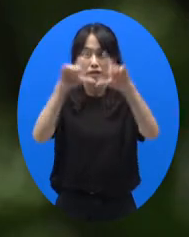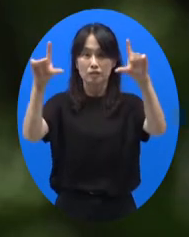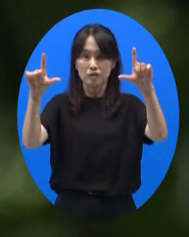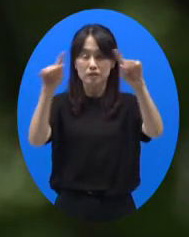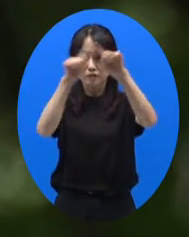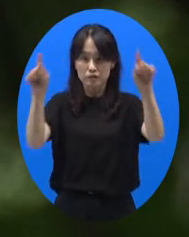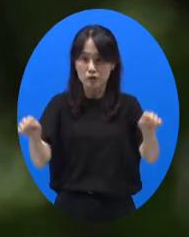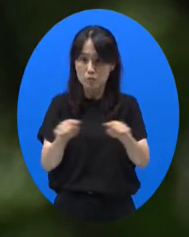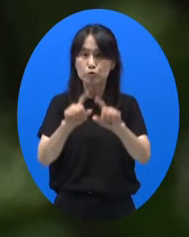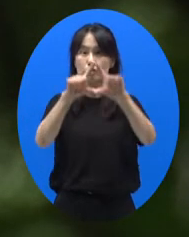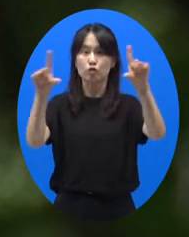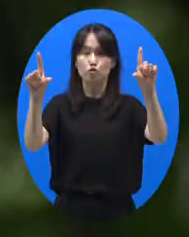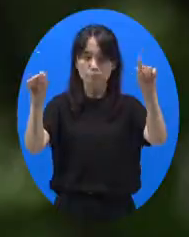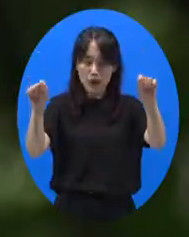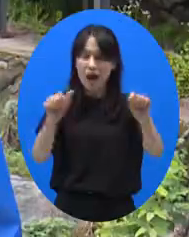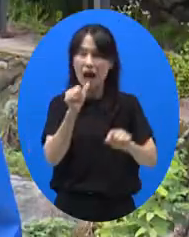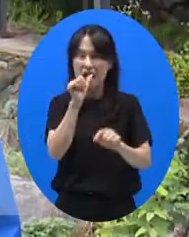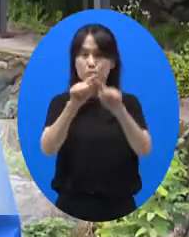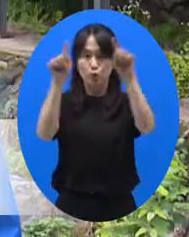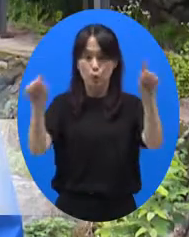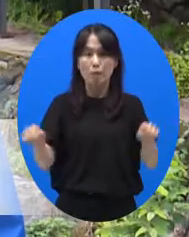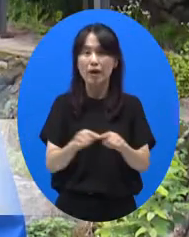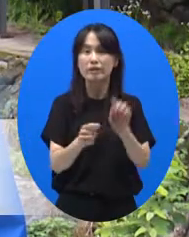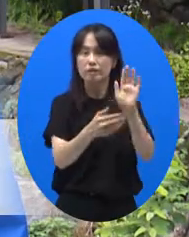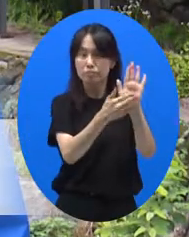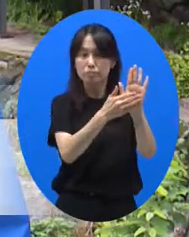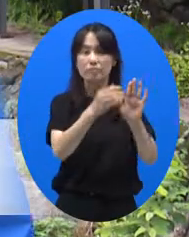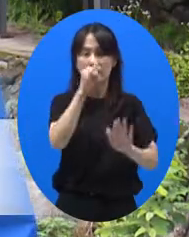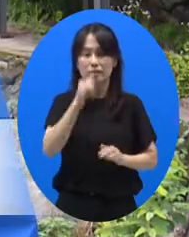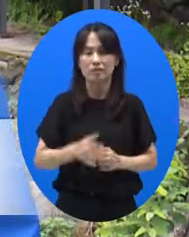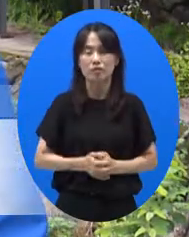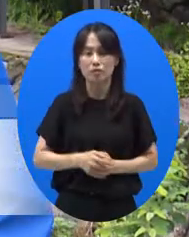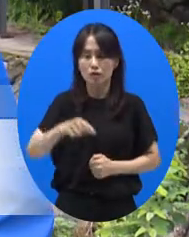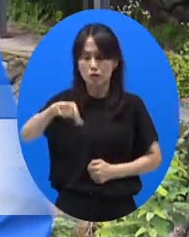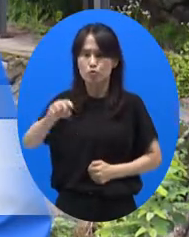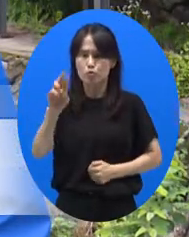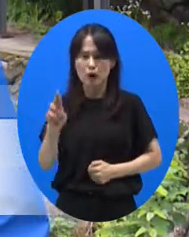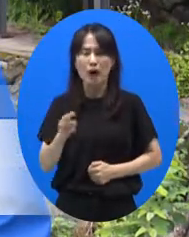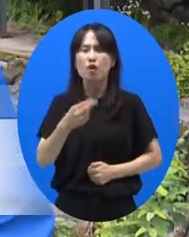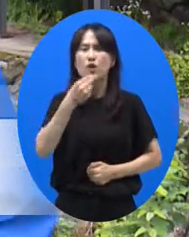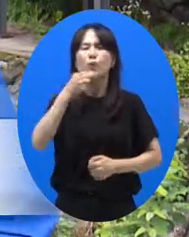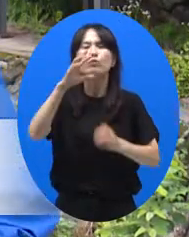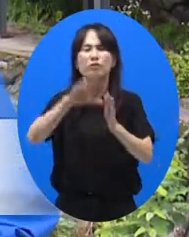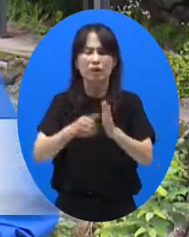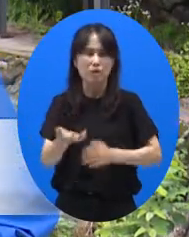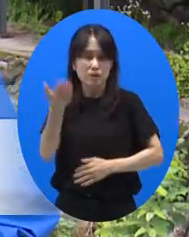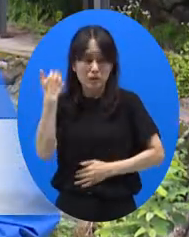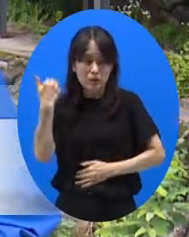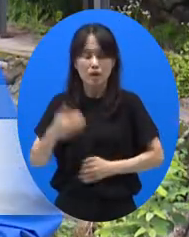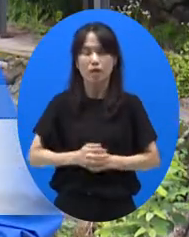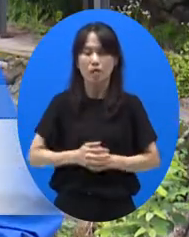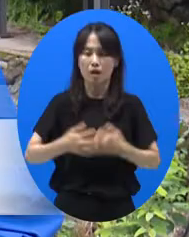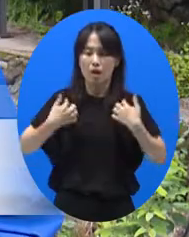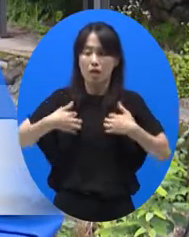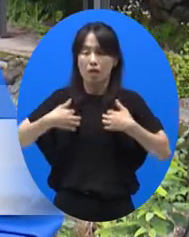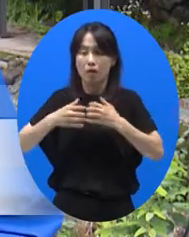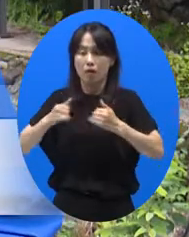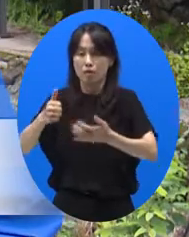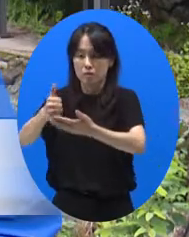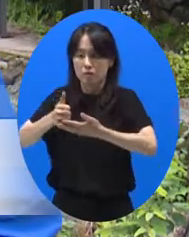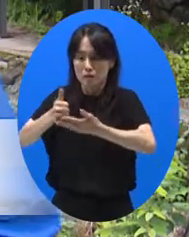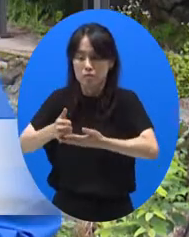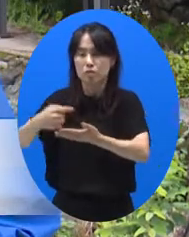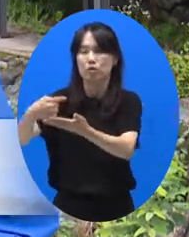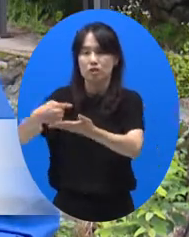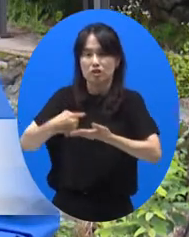금속판을 설치했습니다 * 고도 이렇게 전화는 전에는 에 행락객들이 저희 집에서 하는건 이런 얘길 했어요